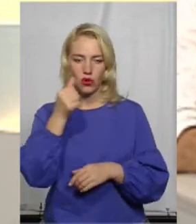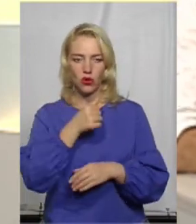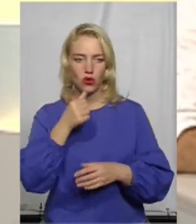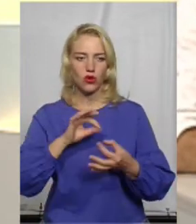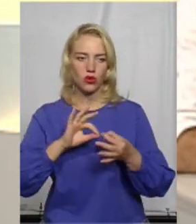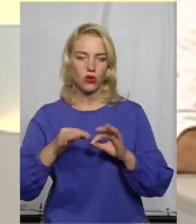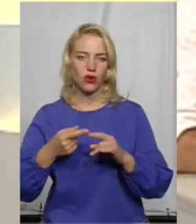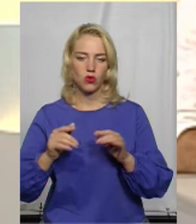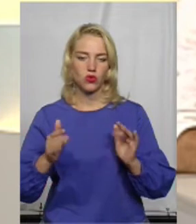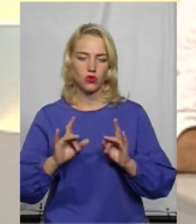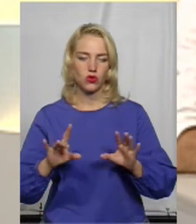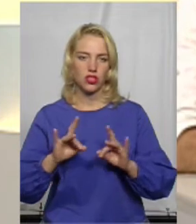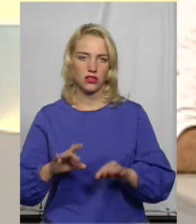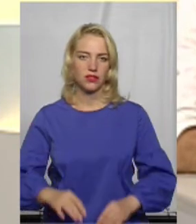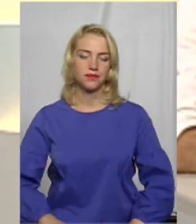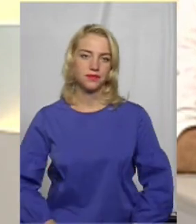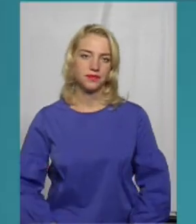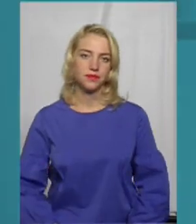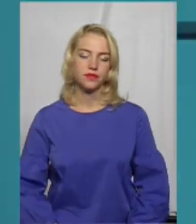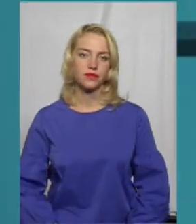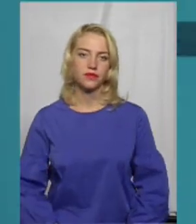Докладніше у сюжеті Дарини Денисенко.